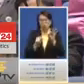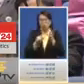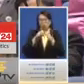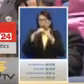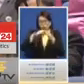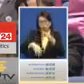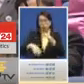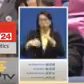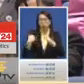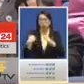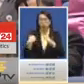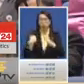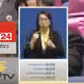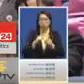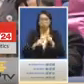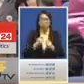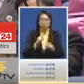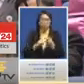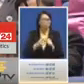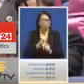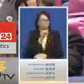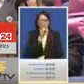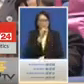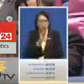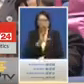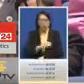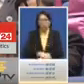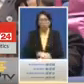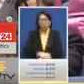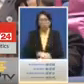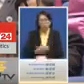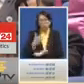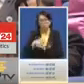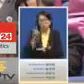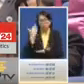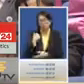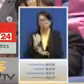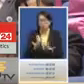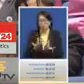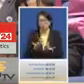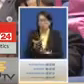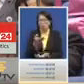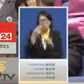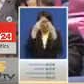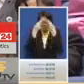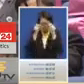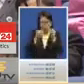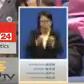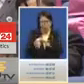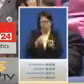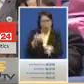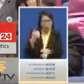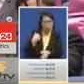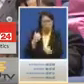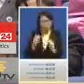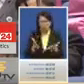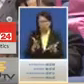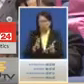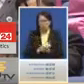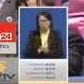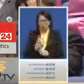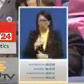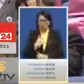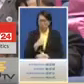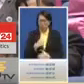ซึ่งเพื่อนสมาชิกปิยบุตรกล่าวว่าอย่างนั้นผมก็เลยรอฟังท่านนายกอยู่ว่าท่านจะชี้แจงไหมเอ๊ะไม่น่าเป็นไป